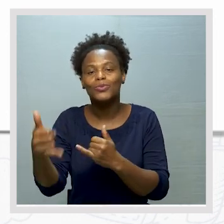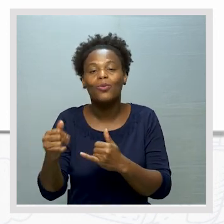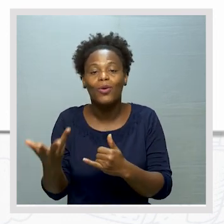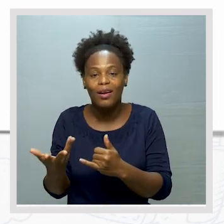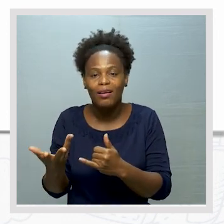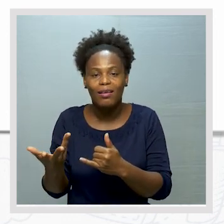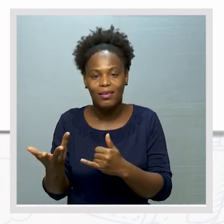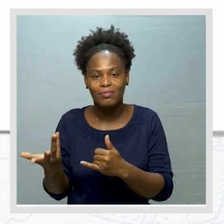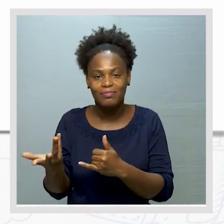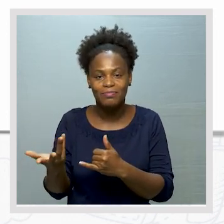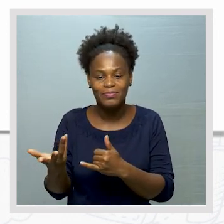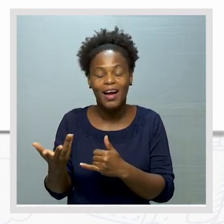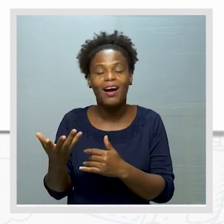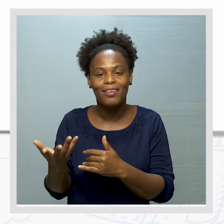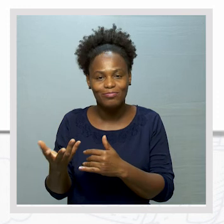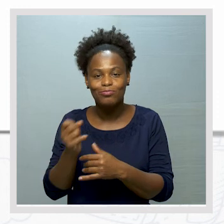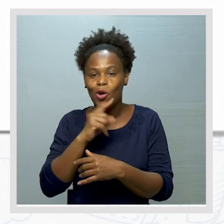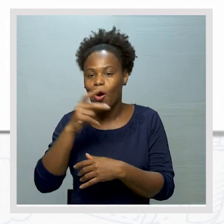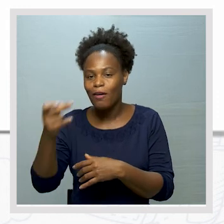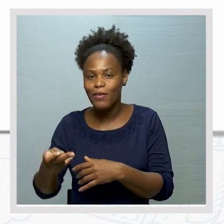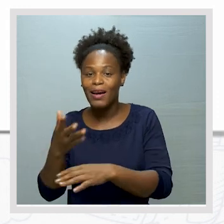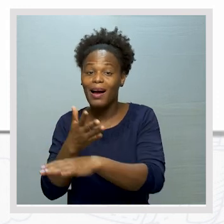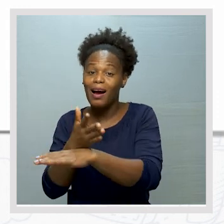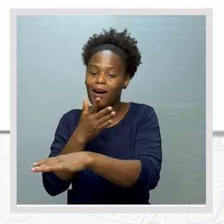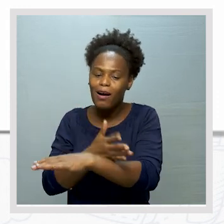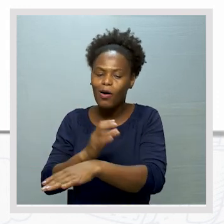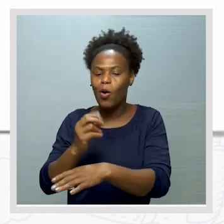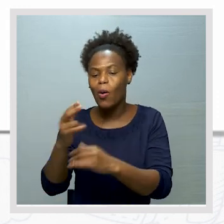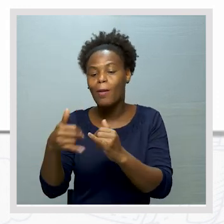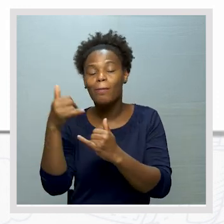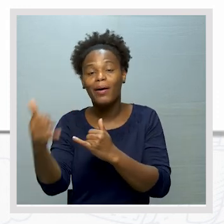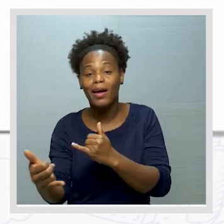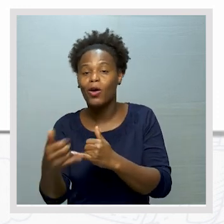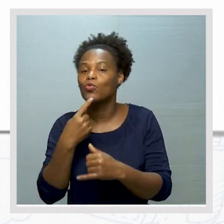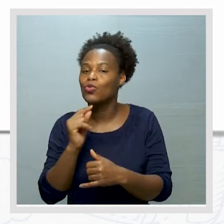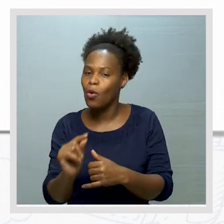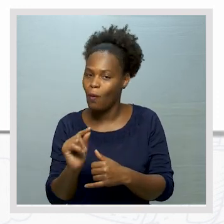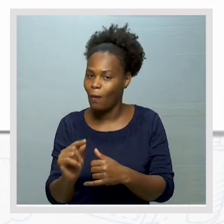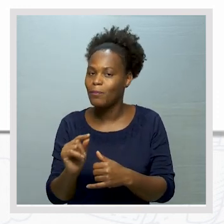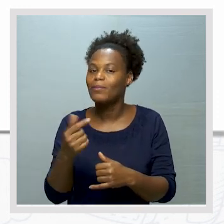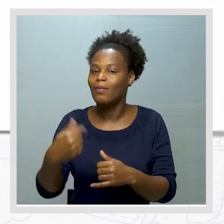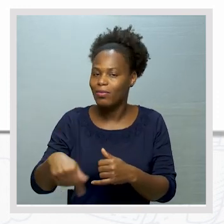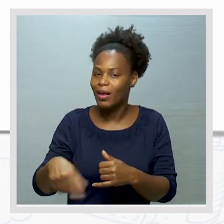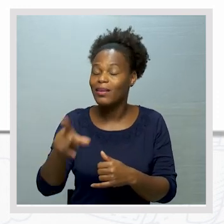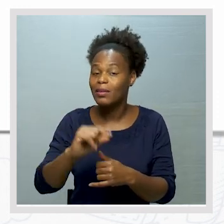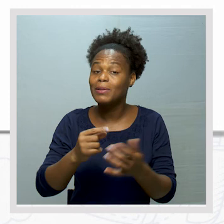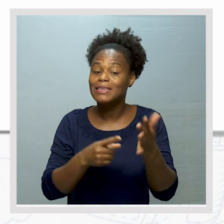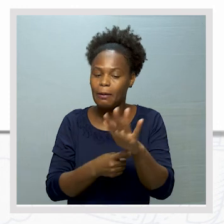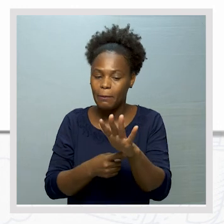Peuvent se placer avant ou après le nom. Vous avez encore un